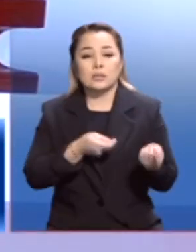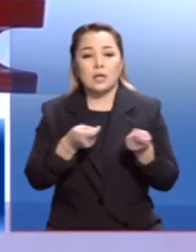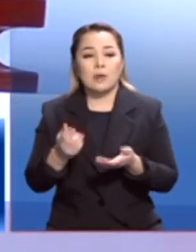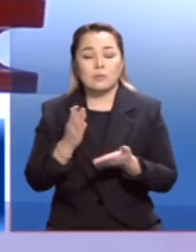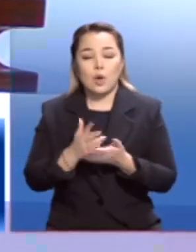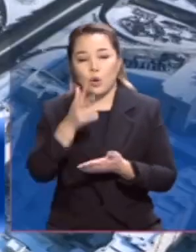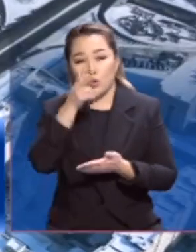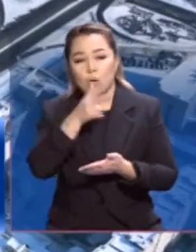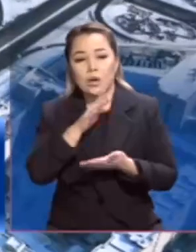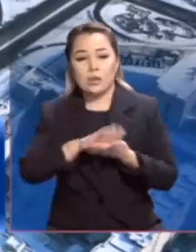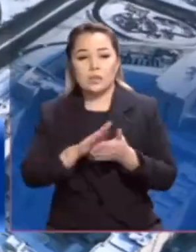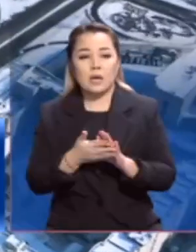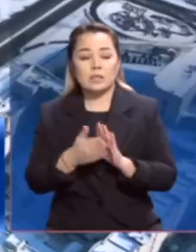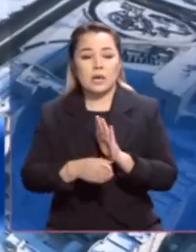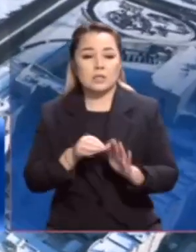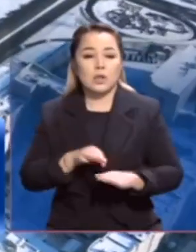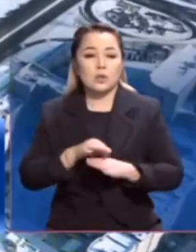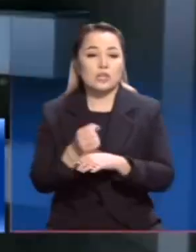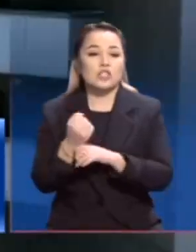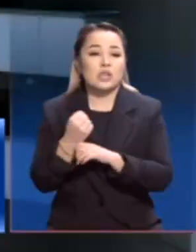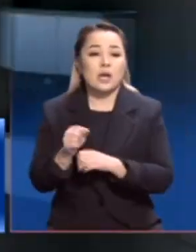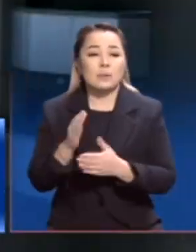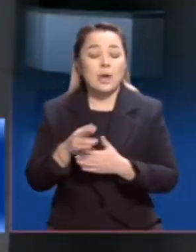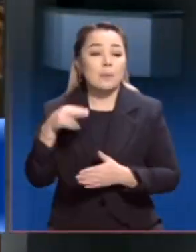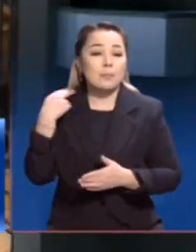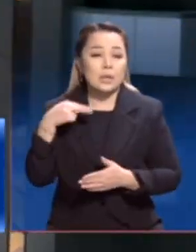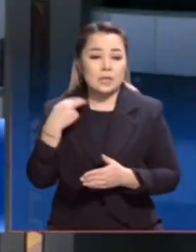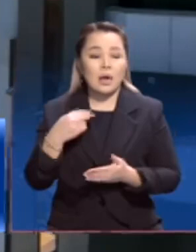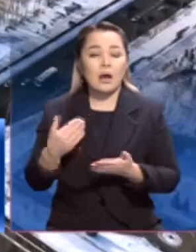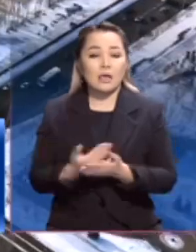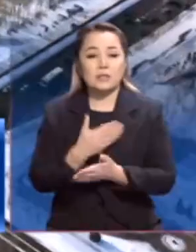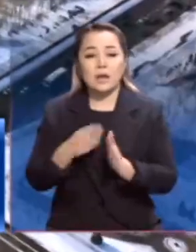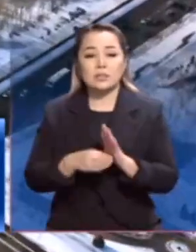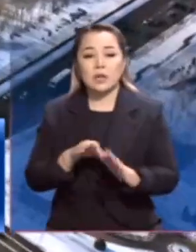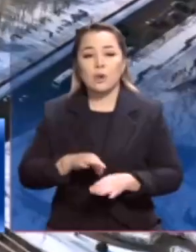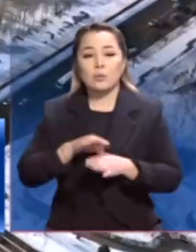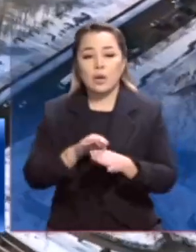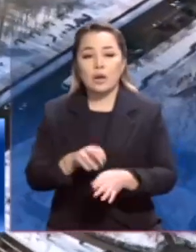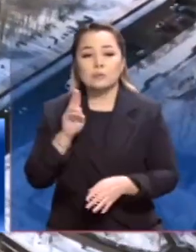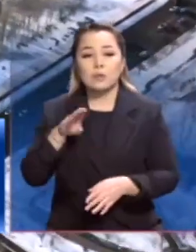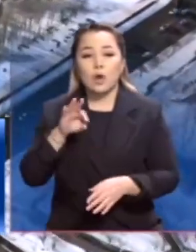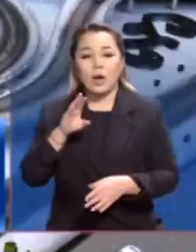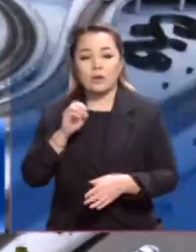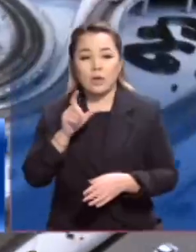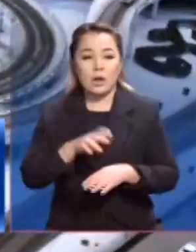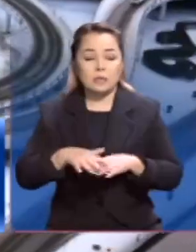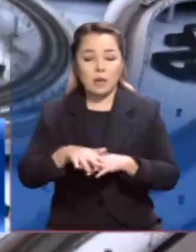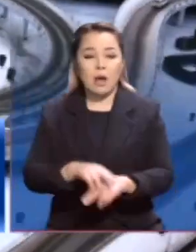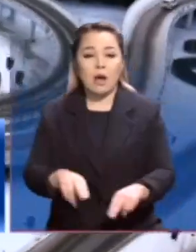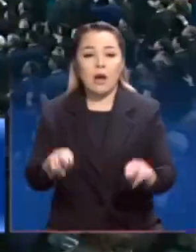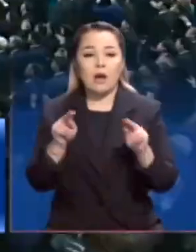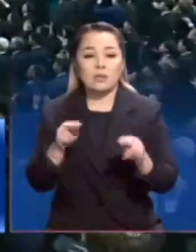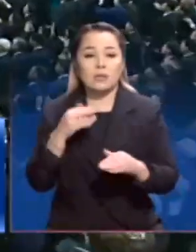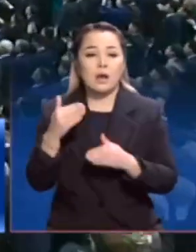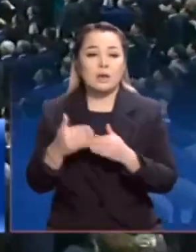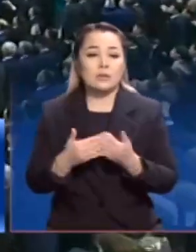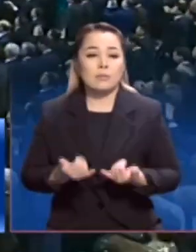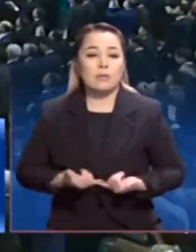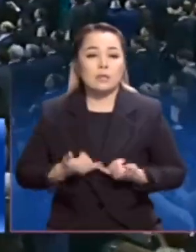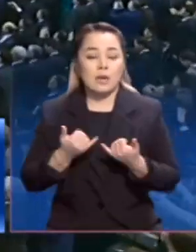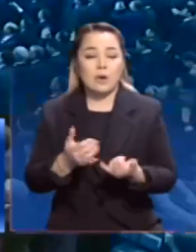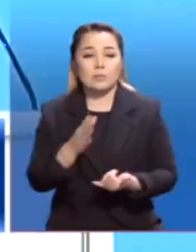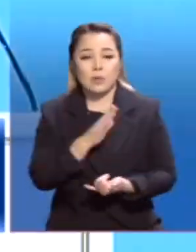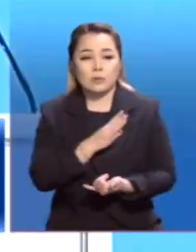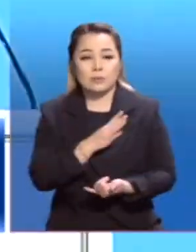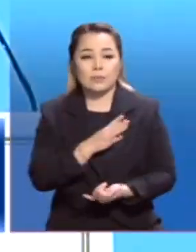айға жуық уақытқа жалғасқан сайлауда жеңіске жетіп, президент болып қайта сайланған Қасым Жомарт Тоқаев халық алдында ант берді. Қазақстан